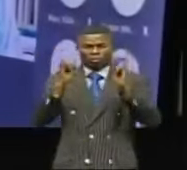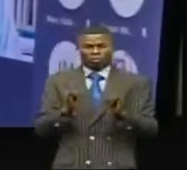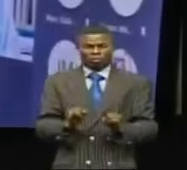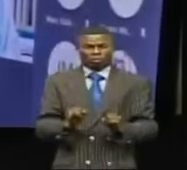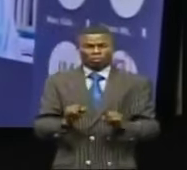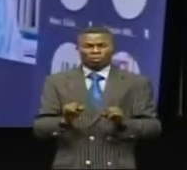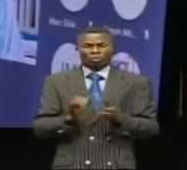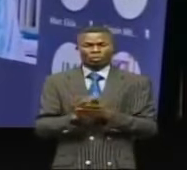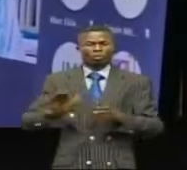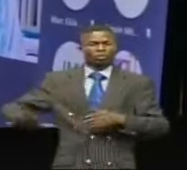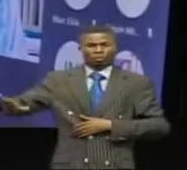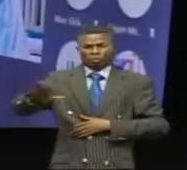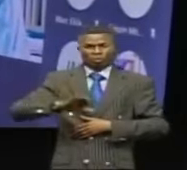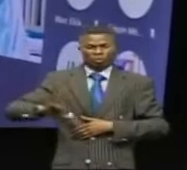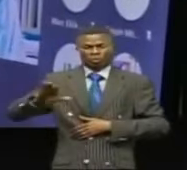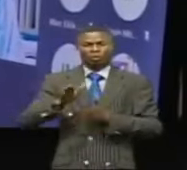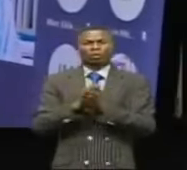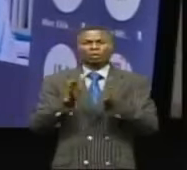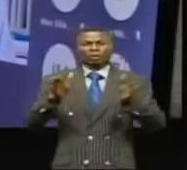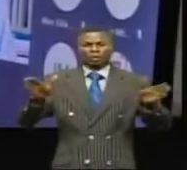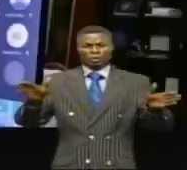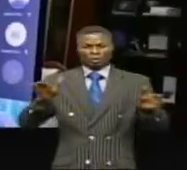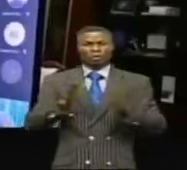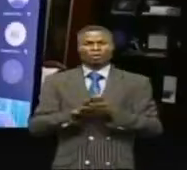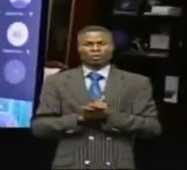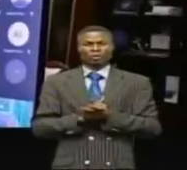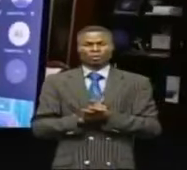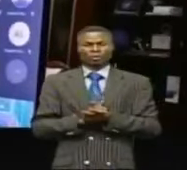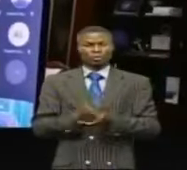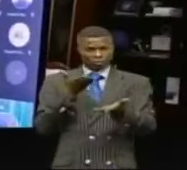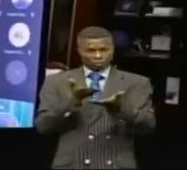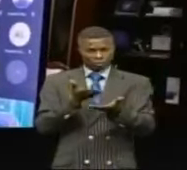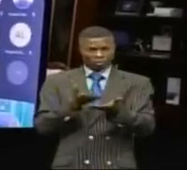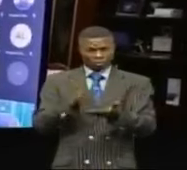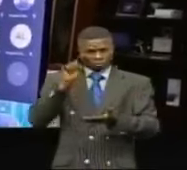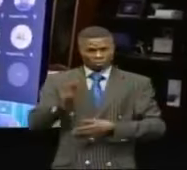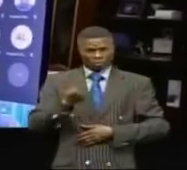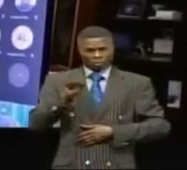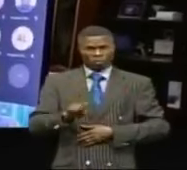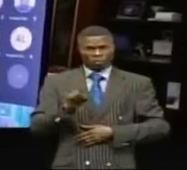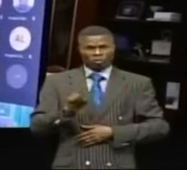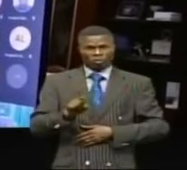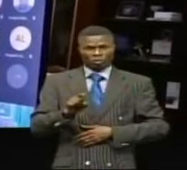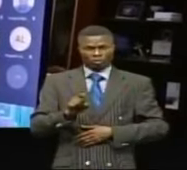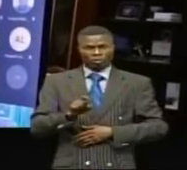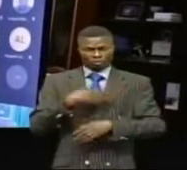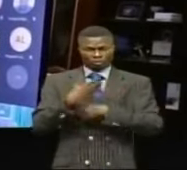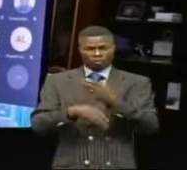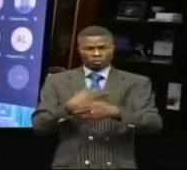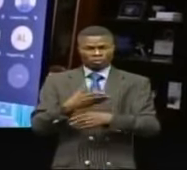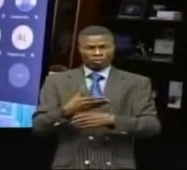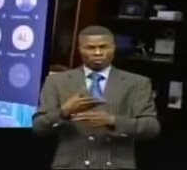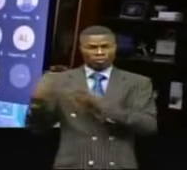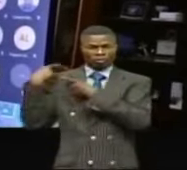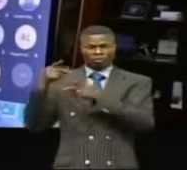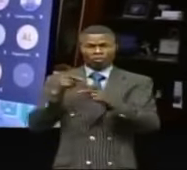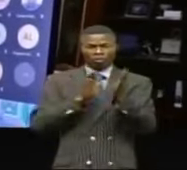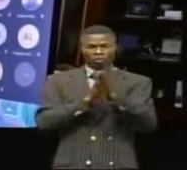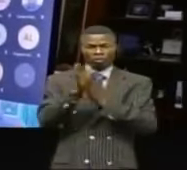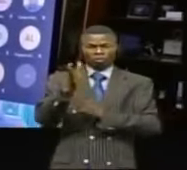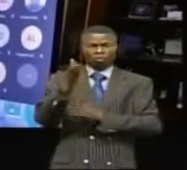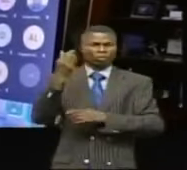sur toute l'étendue du territoire national, lequel devrait normalement intervenir depuis le 15 juin